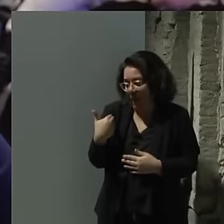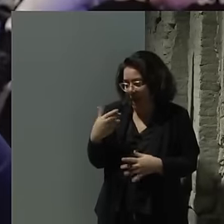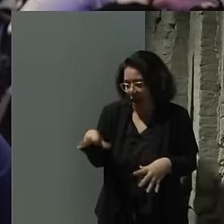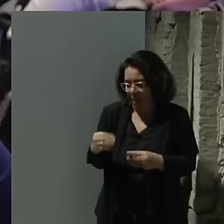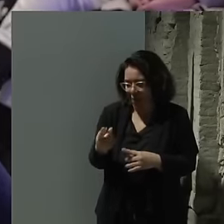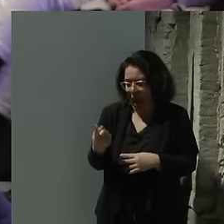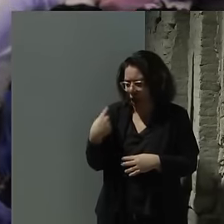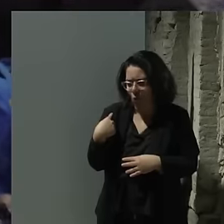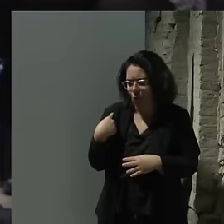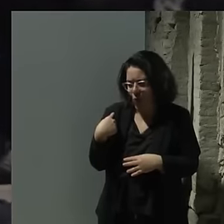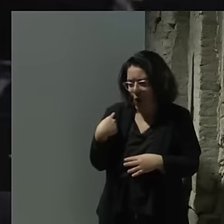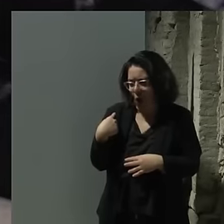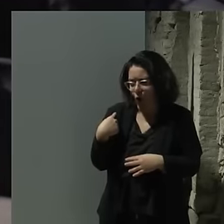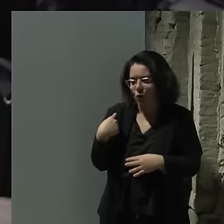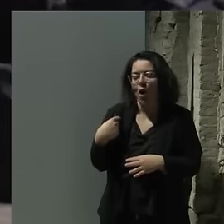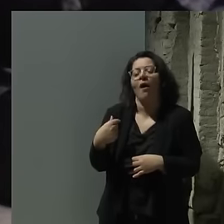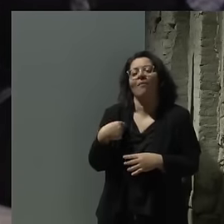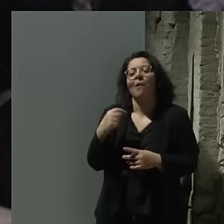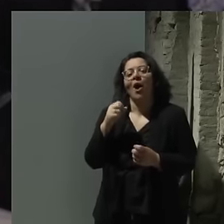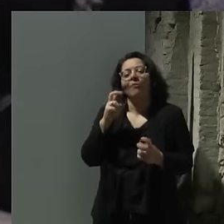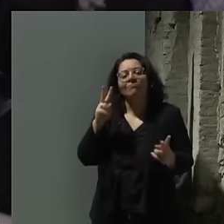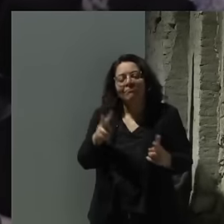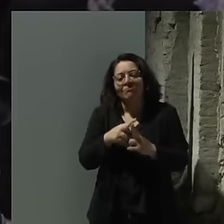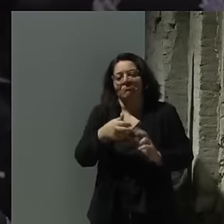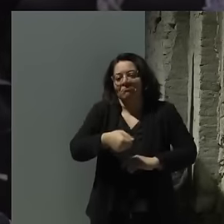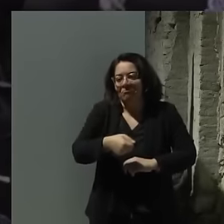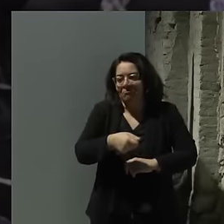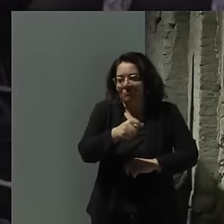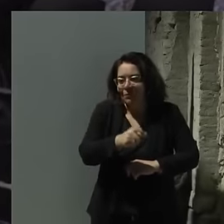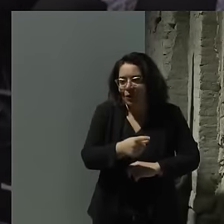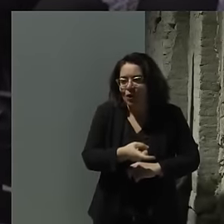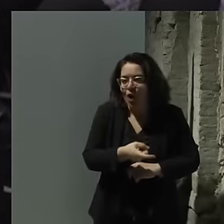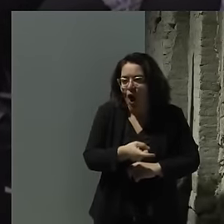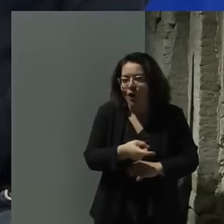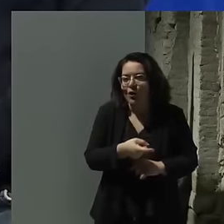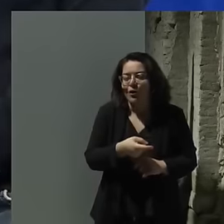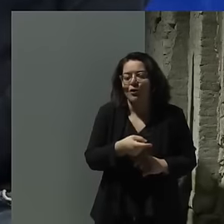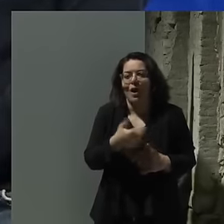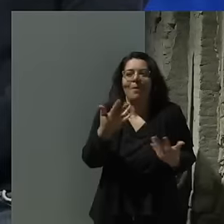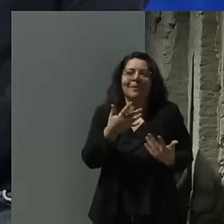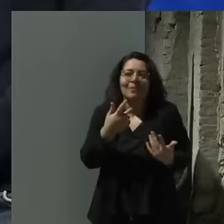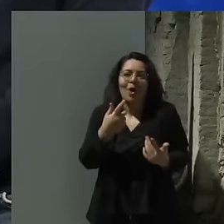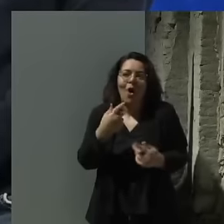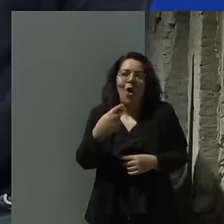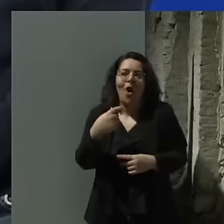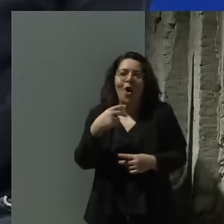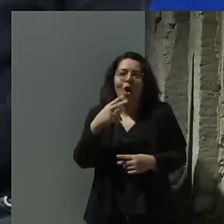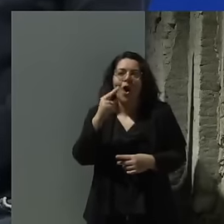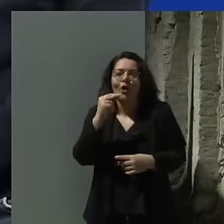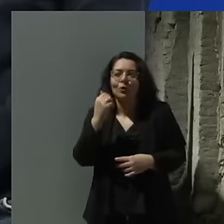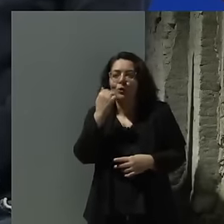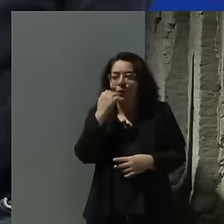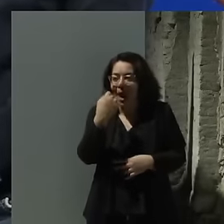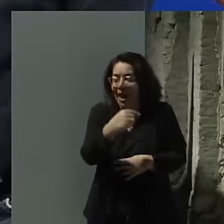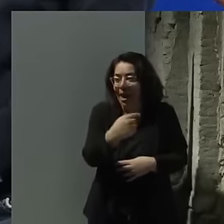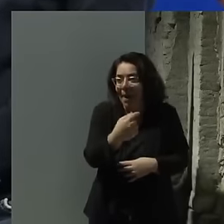scorso, quando avendo conosciuto lui ha avuto che conoscesse anche sua mamma. E io dico alla mamma e la moglie